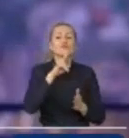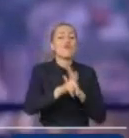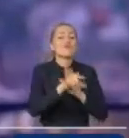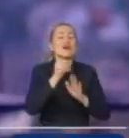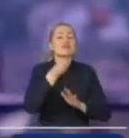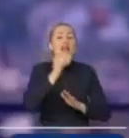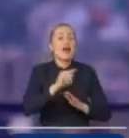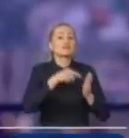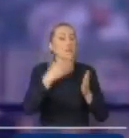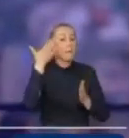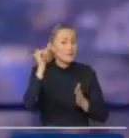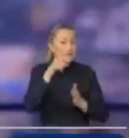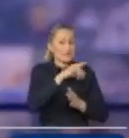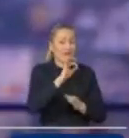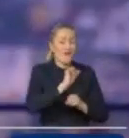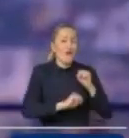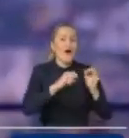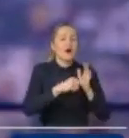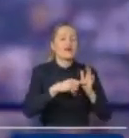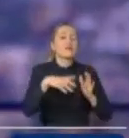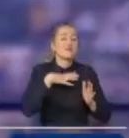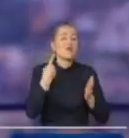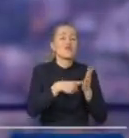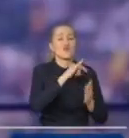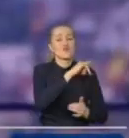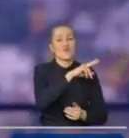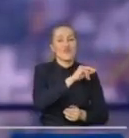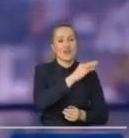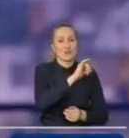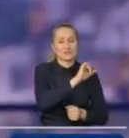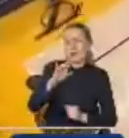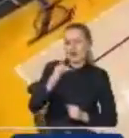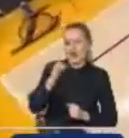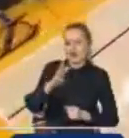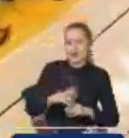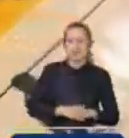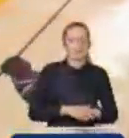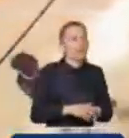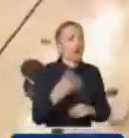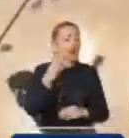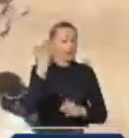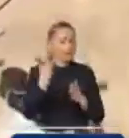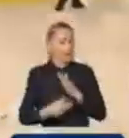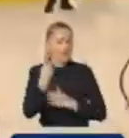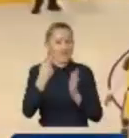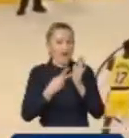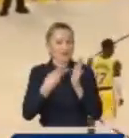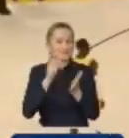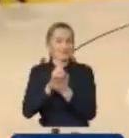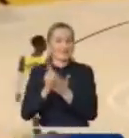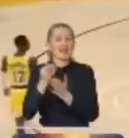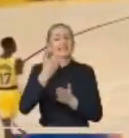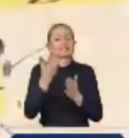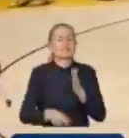choć długo utrzymywał się bezbramkowy remis, ostatecznie Juventus pokonał Specję 3-0. 4 przegrane, 2 zwycięstwa i teraz znów porażka bez